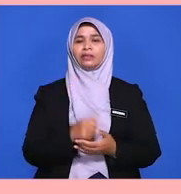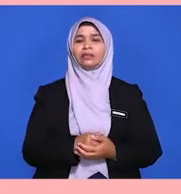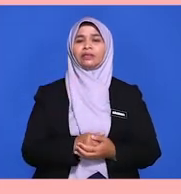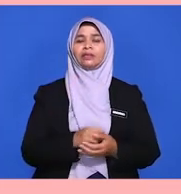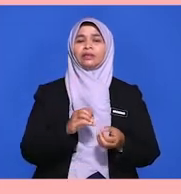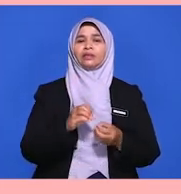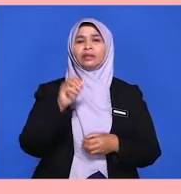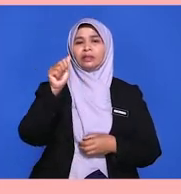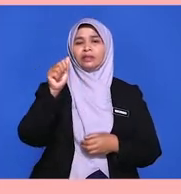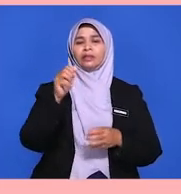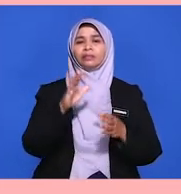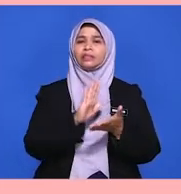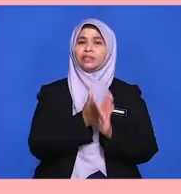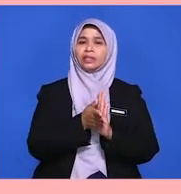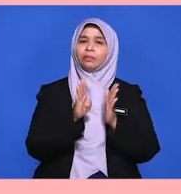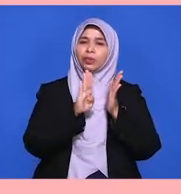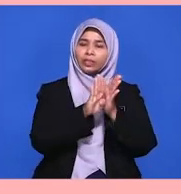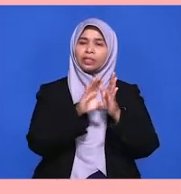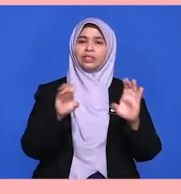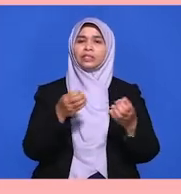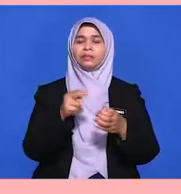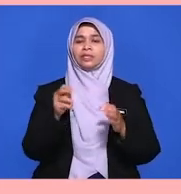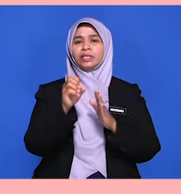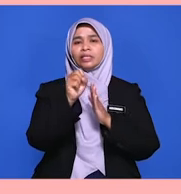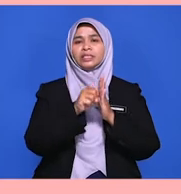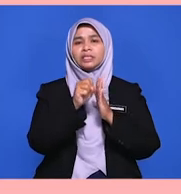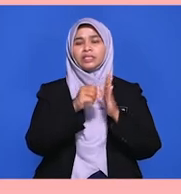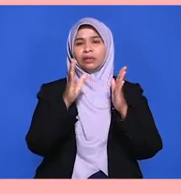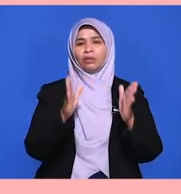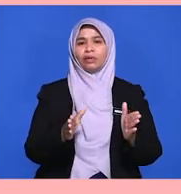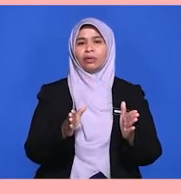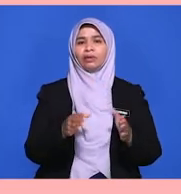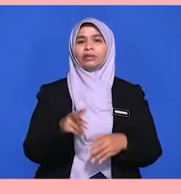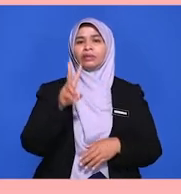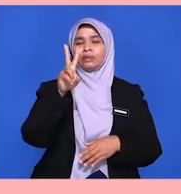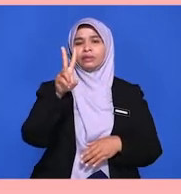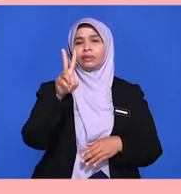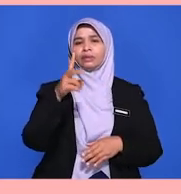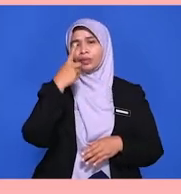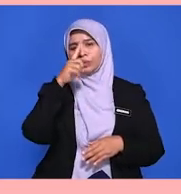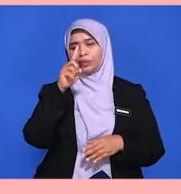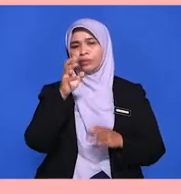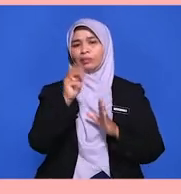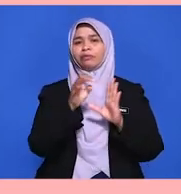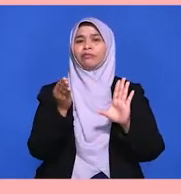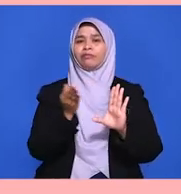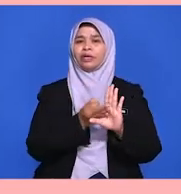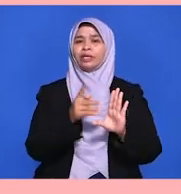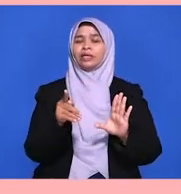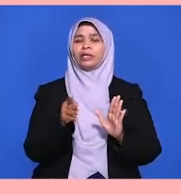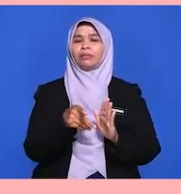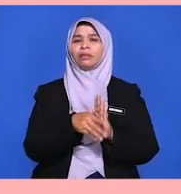pertama, menjadi bukti ciptaan seseorang. Kedua, untuk memfailkan permohonan